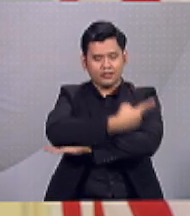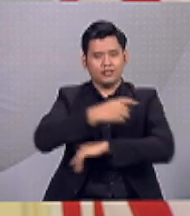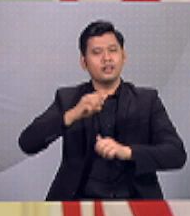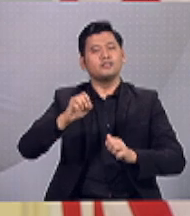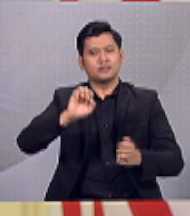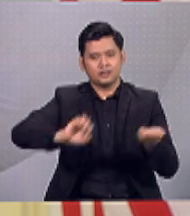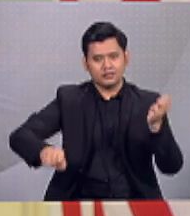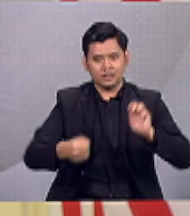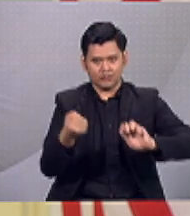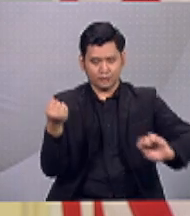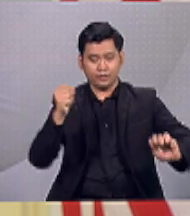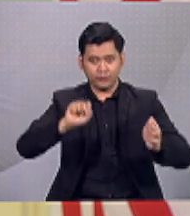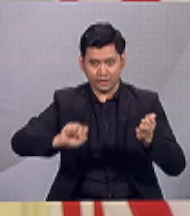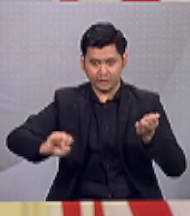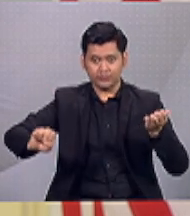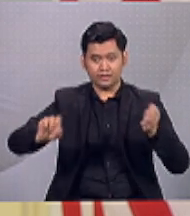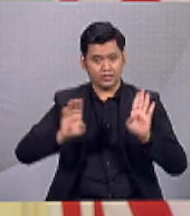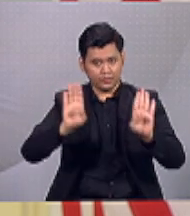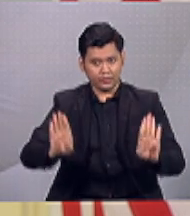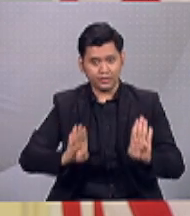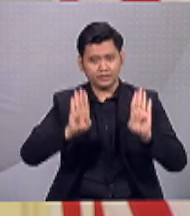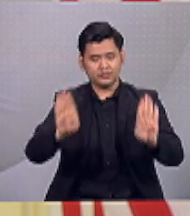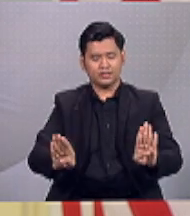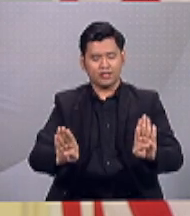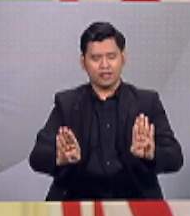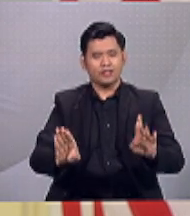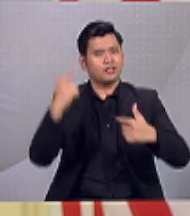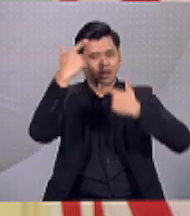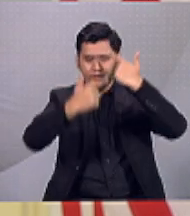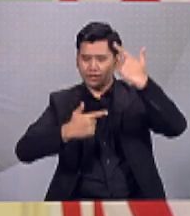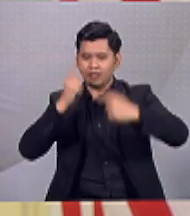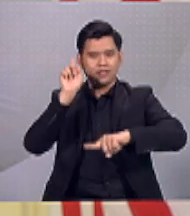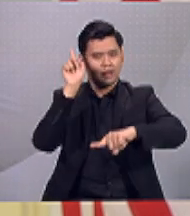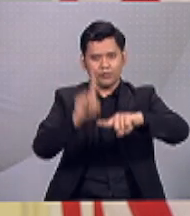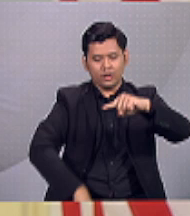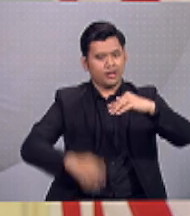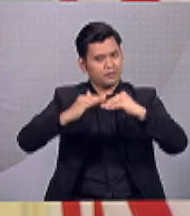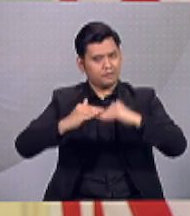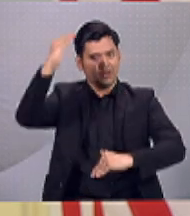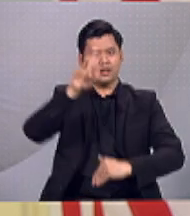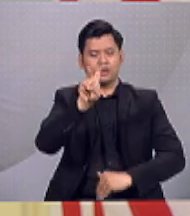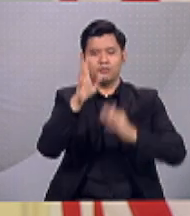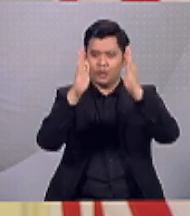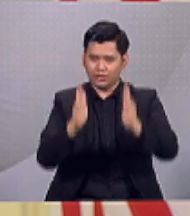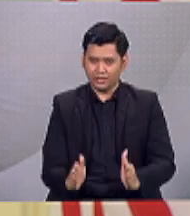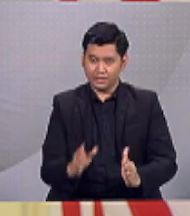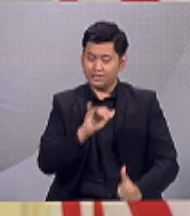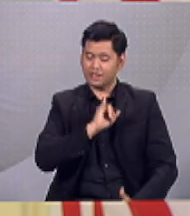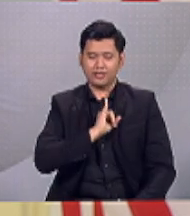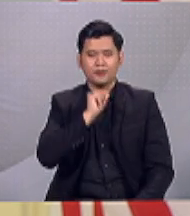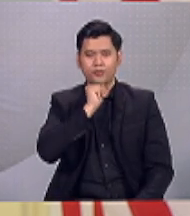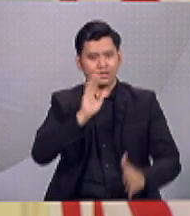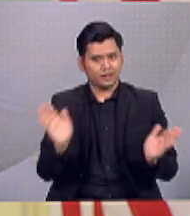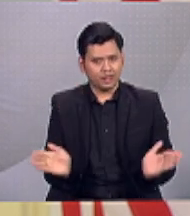Jadi kunjungan adalah tidak lebih daripada 20 orang dan saya menggalakkan supaya